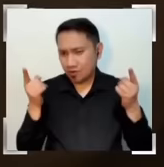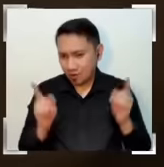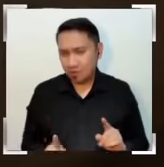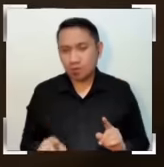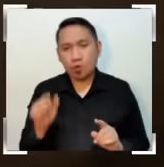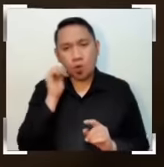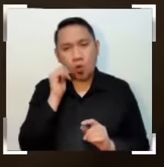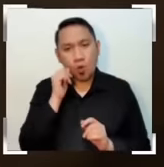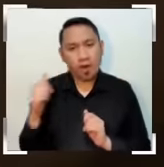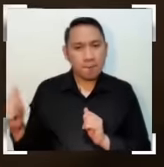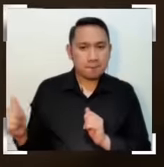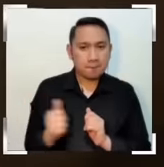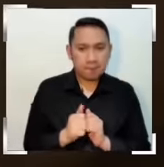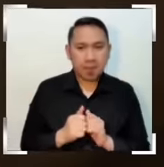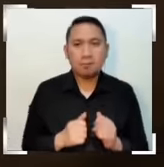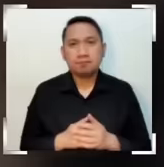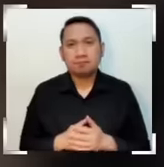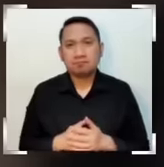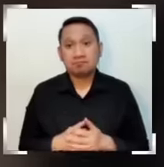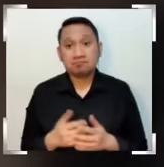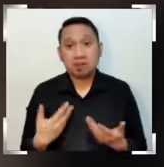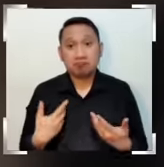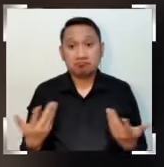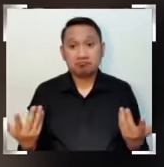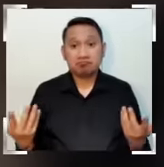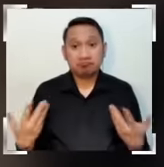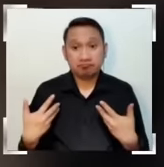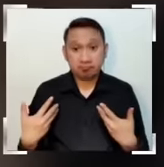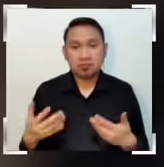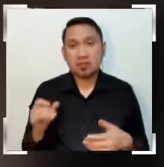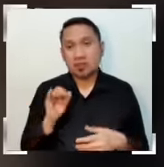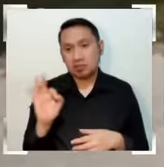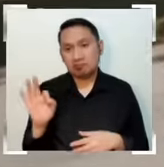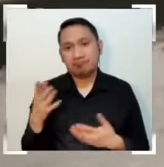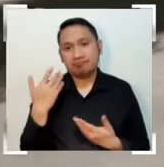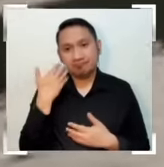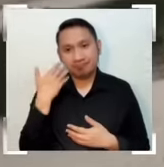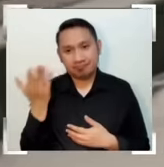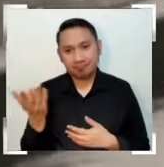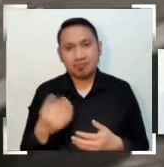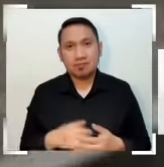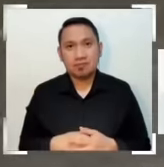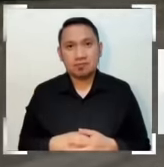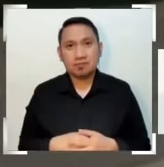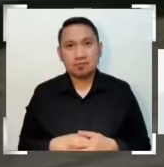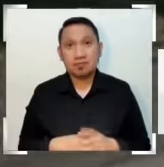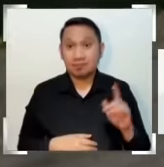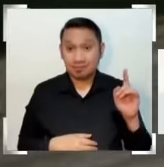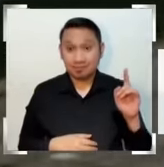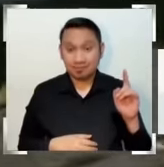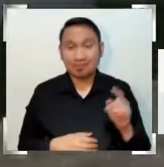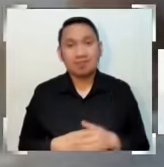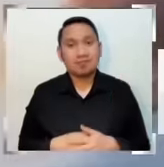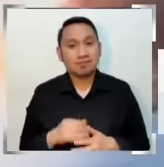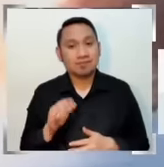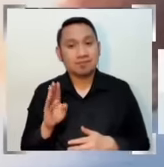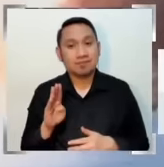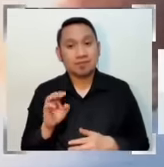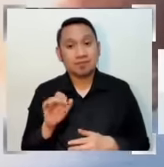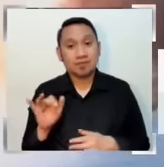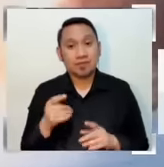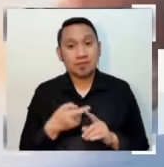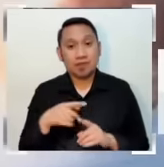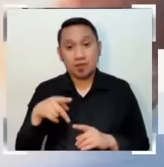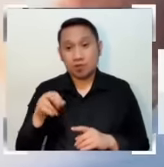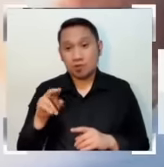sila. Mangiiwan lang yan kapag nag-run free na sa paradise. Gaya ng asong si Bobby mula Portugal na tinaguri